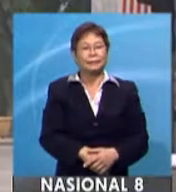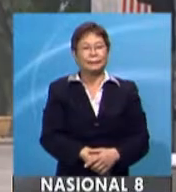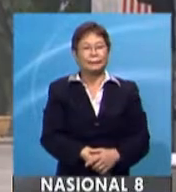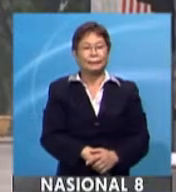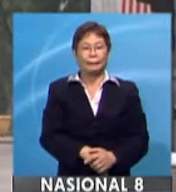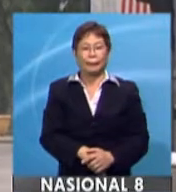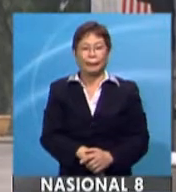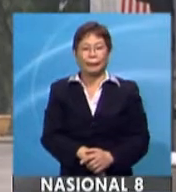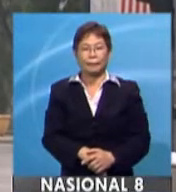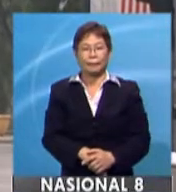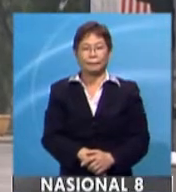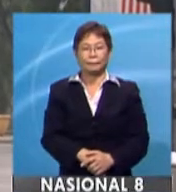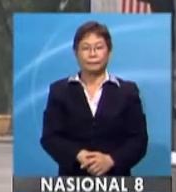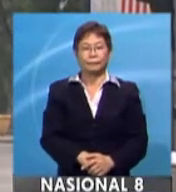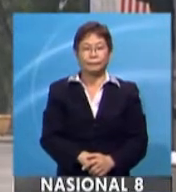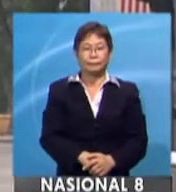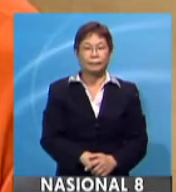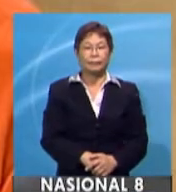e-books